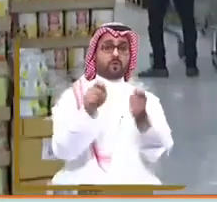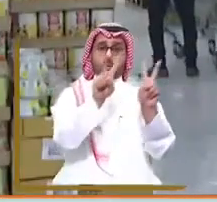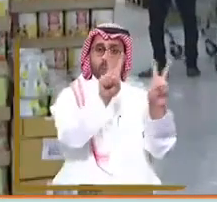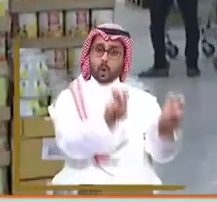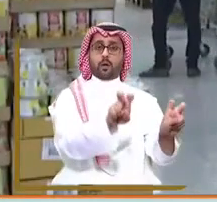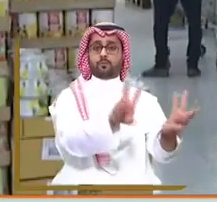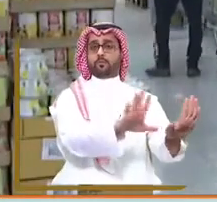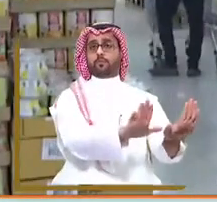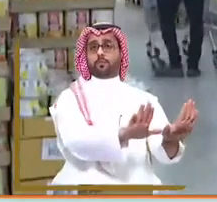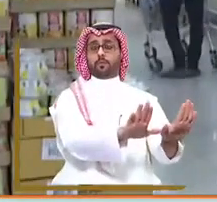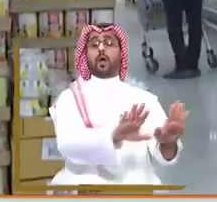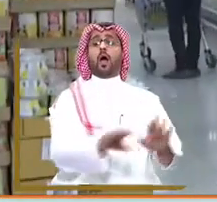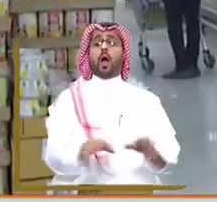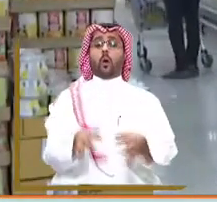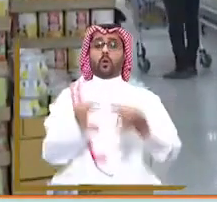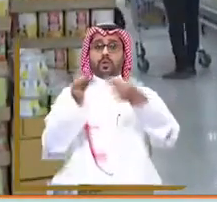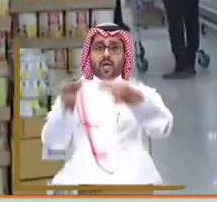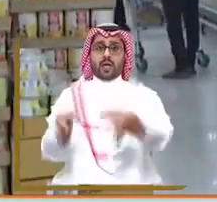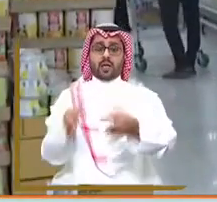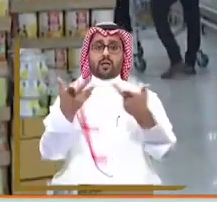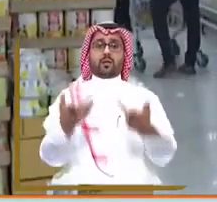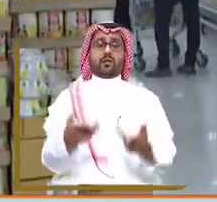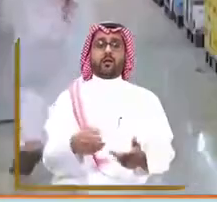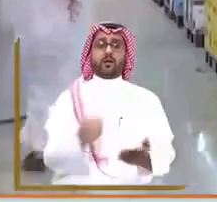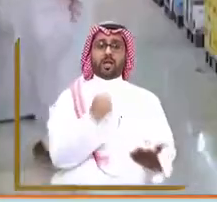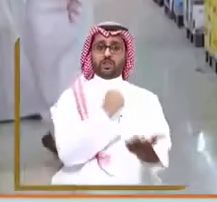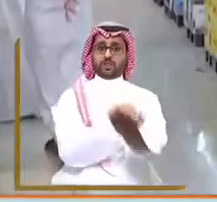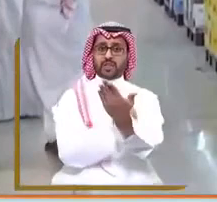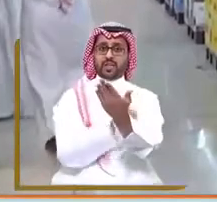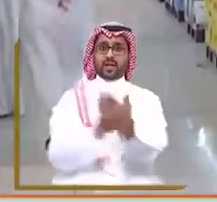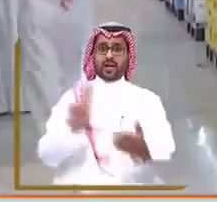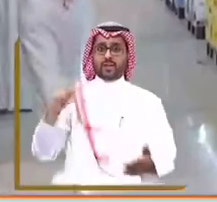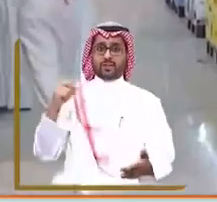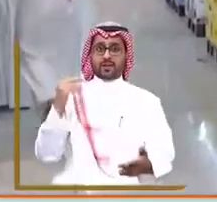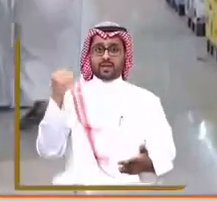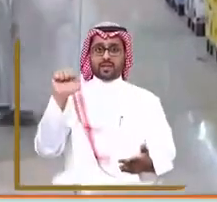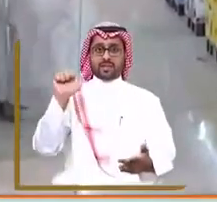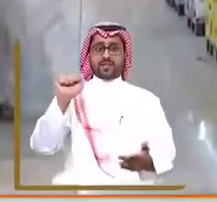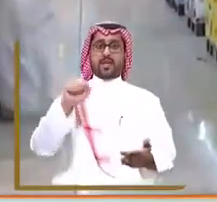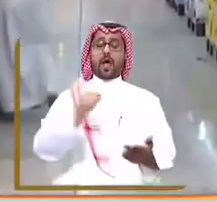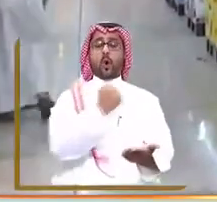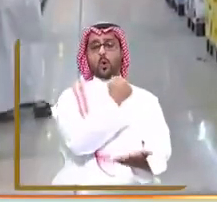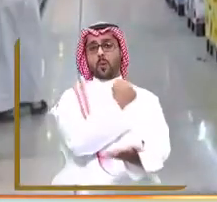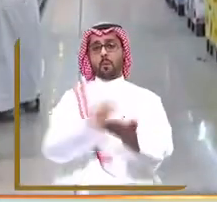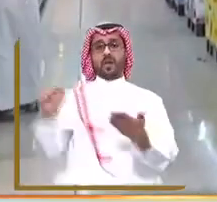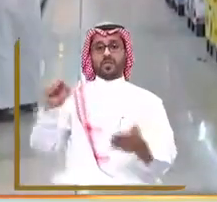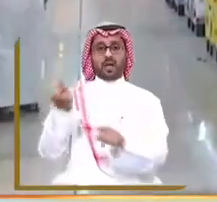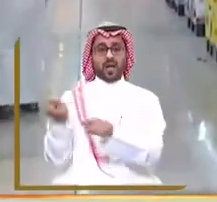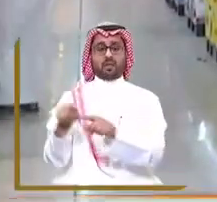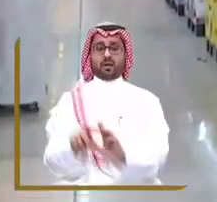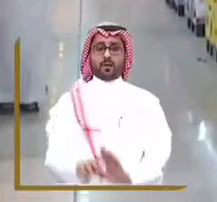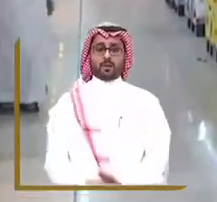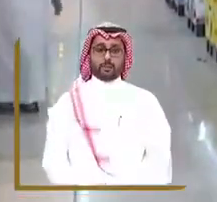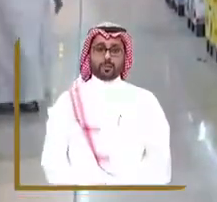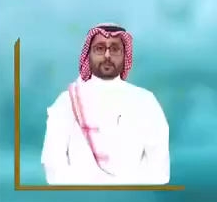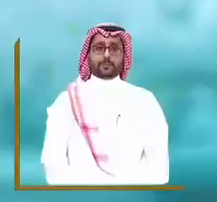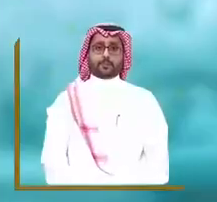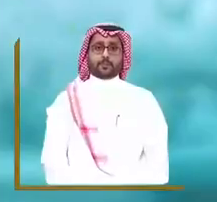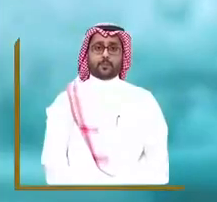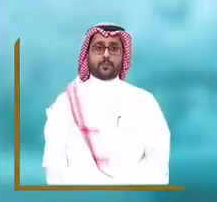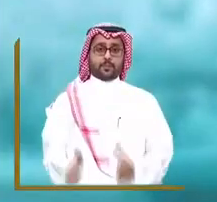180 يوما، أو تعليق الترخيص لمدة لا تتجاوز عاما، أو إلغاء الترخيص حسب المخالفة.